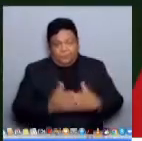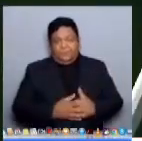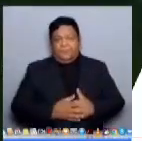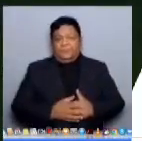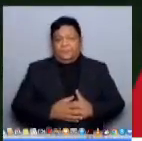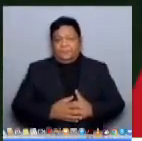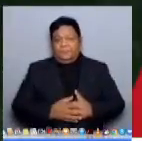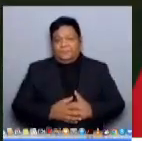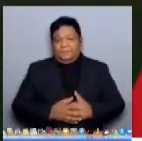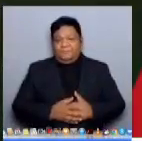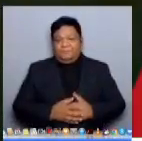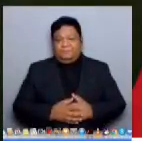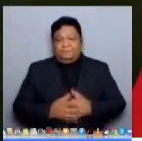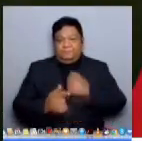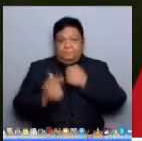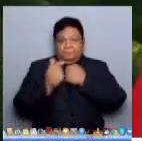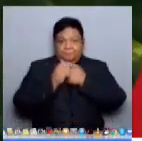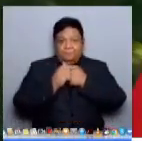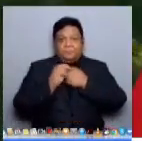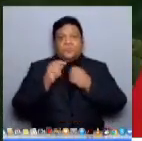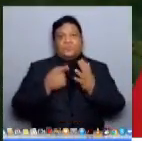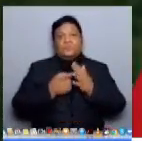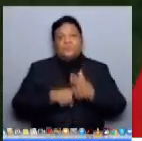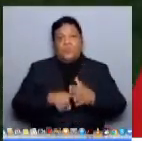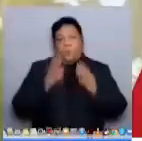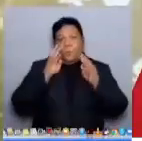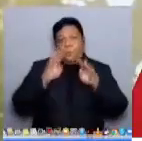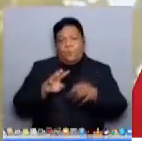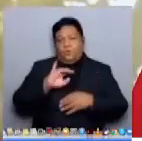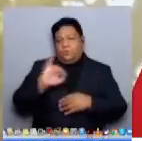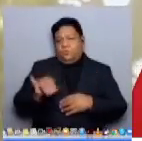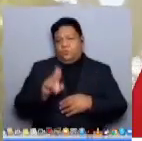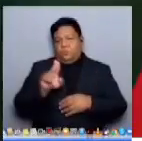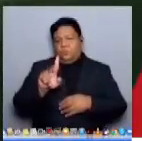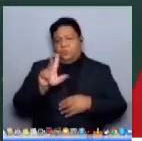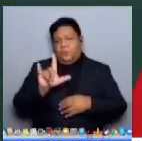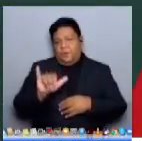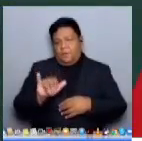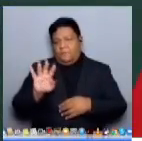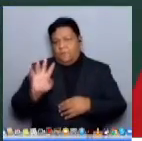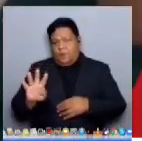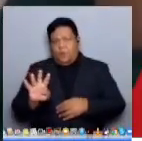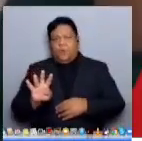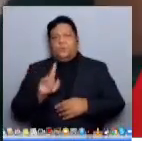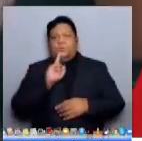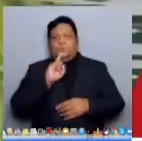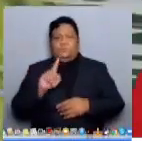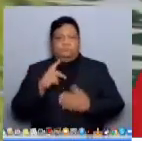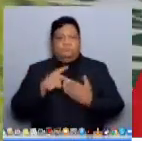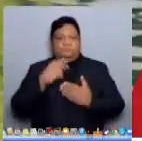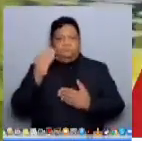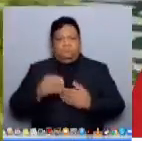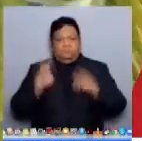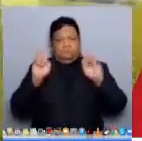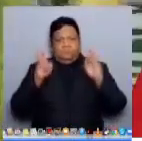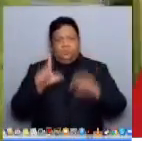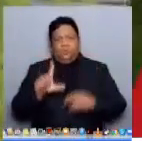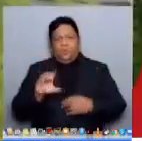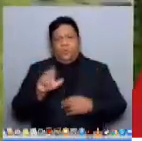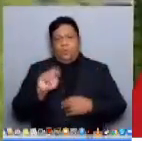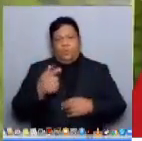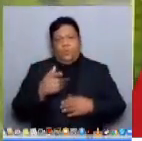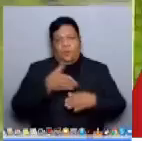Mapapanood na sa July 4 ang Flexworthy Kapuso Adventure Serie na Lolong pagkatapos ng 24